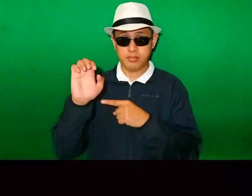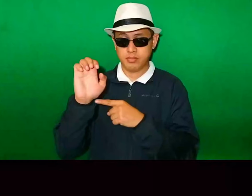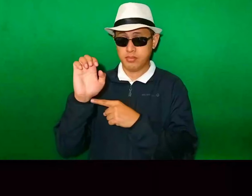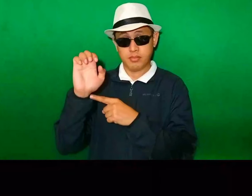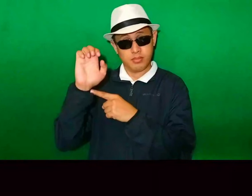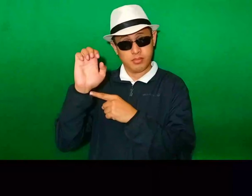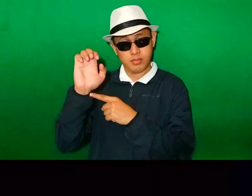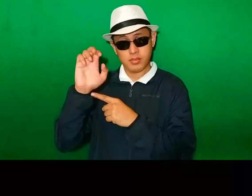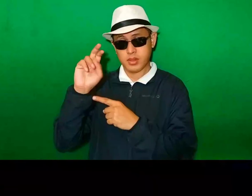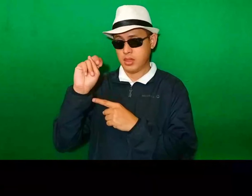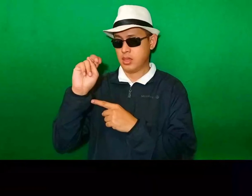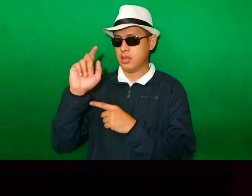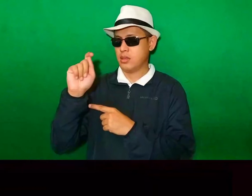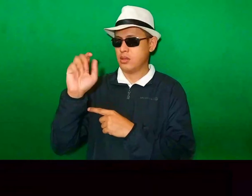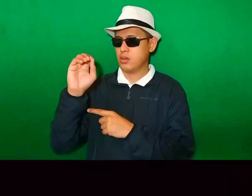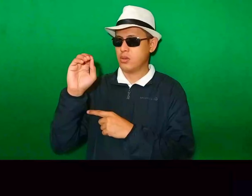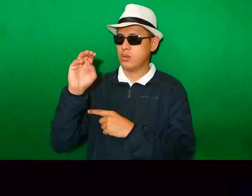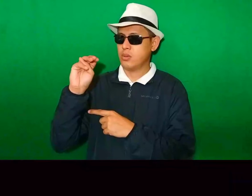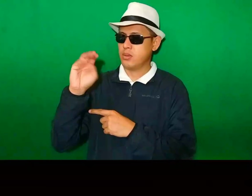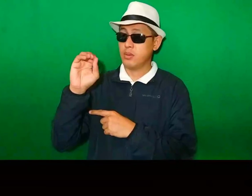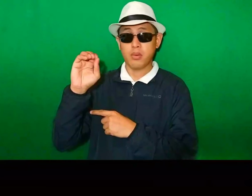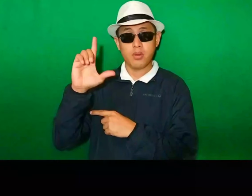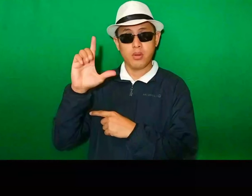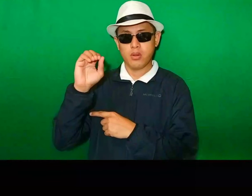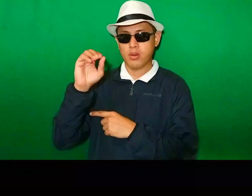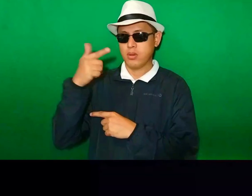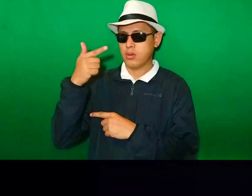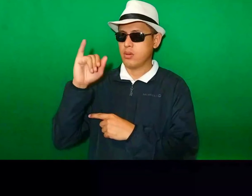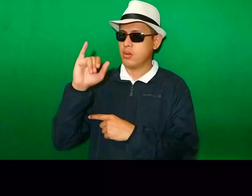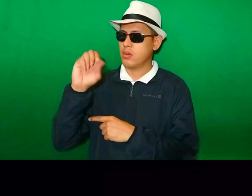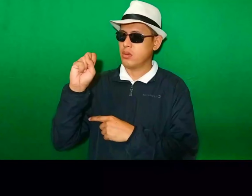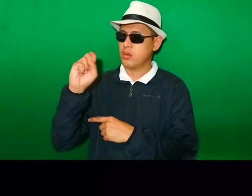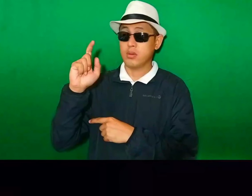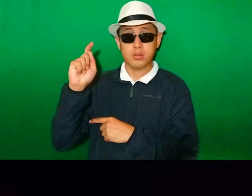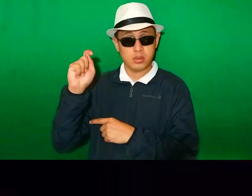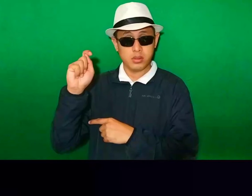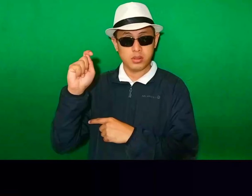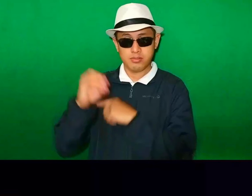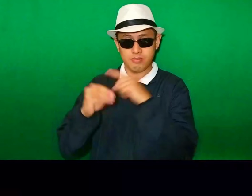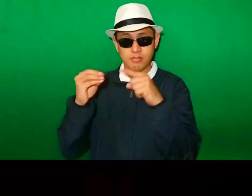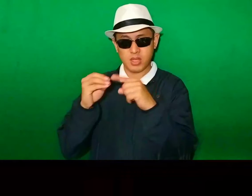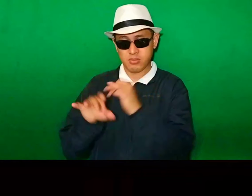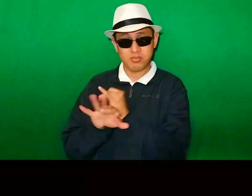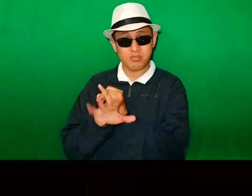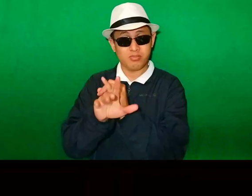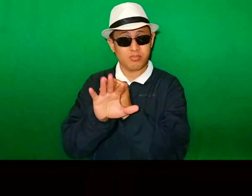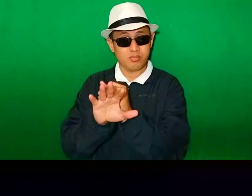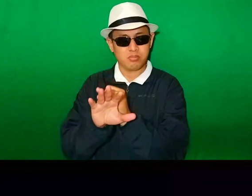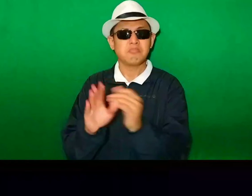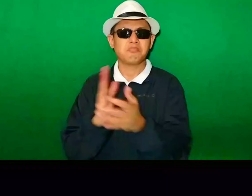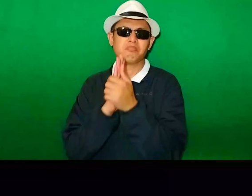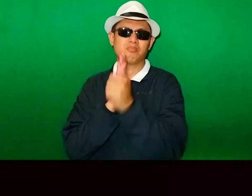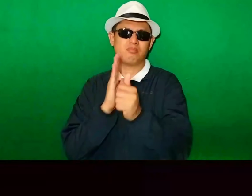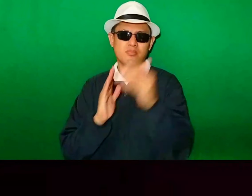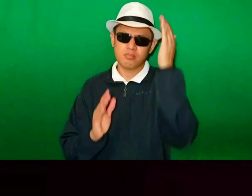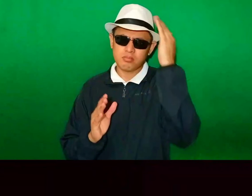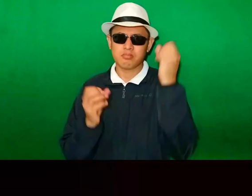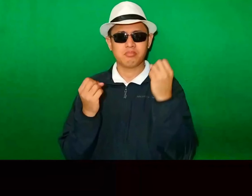However, here's a concrete evidence. An actual footage that surely convince you that these creatures are really